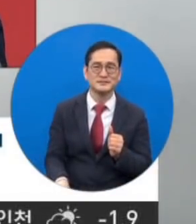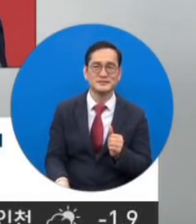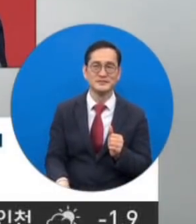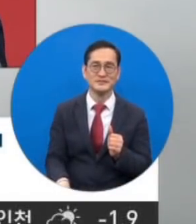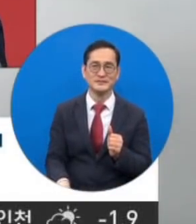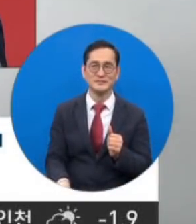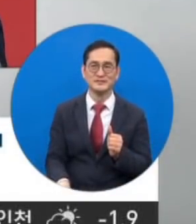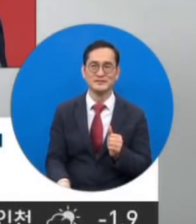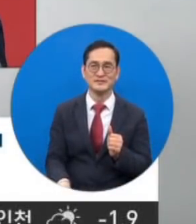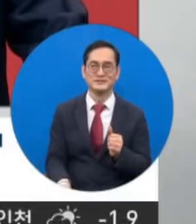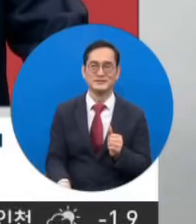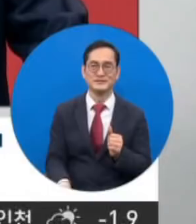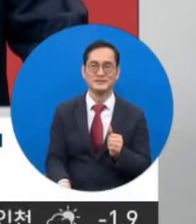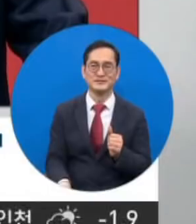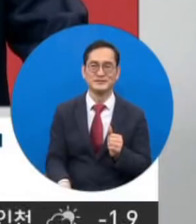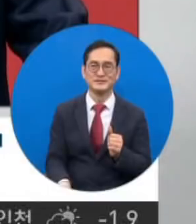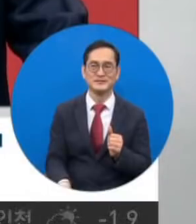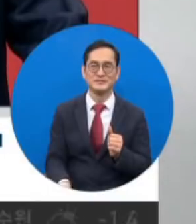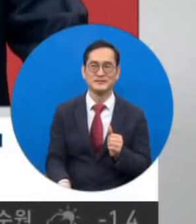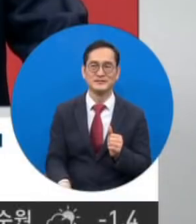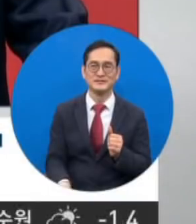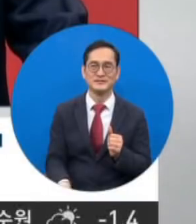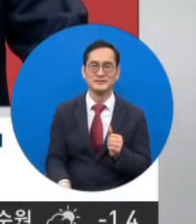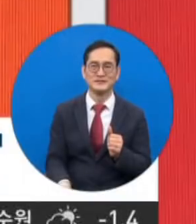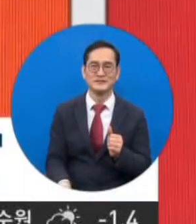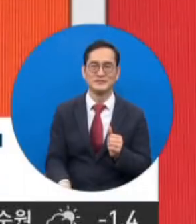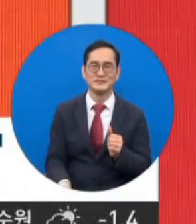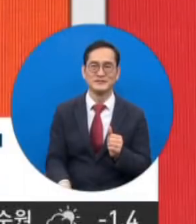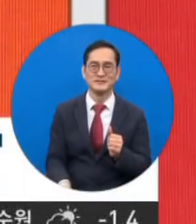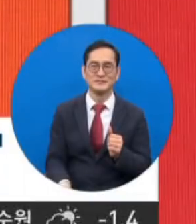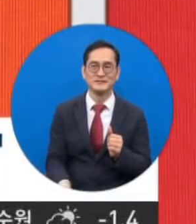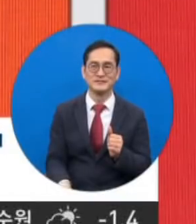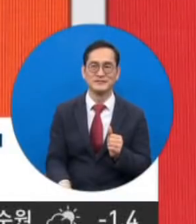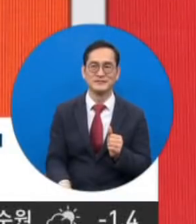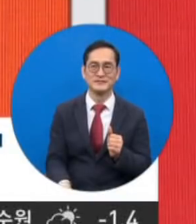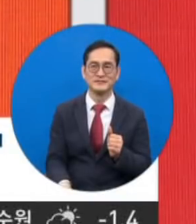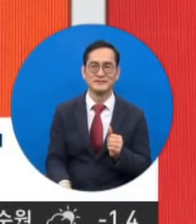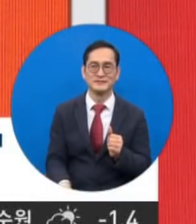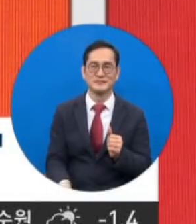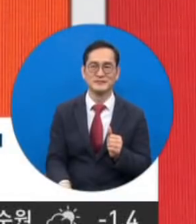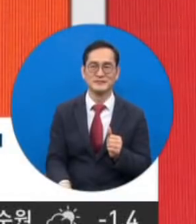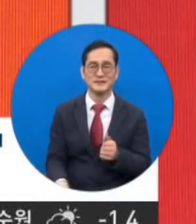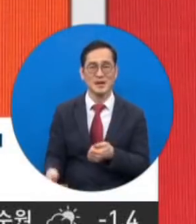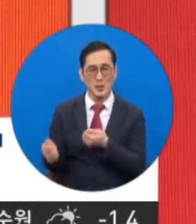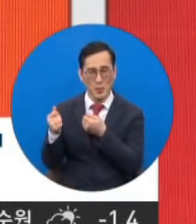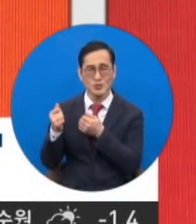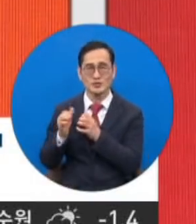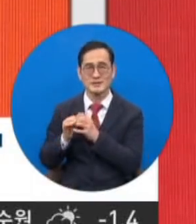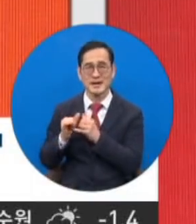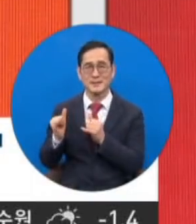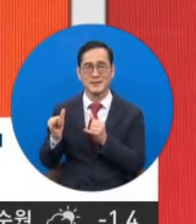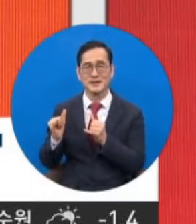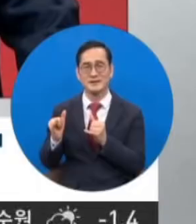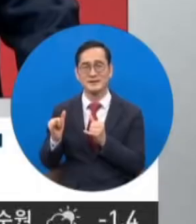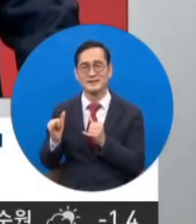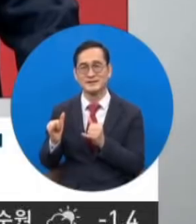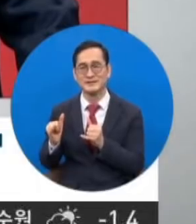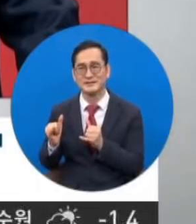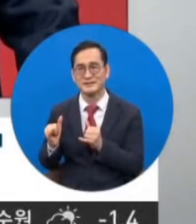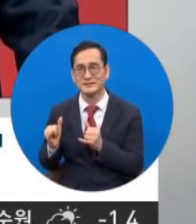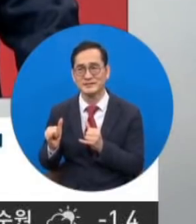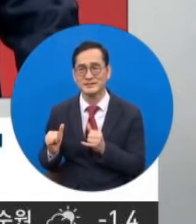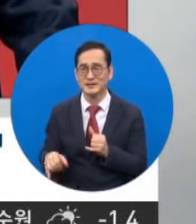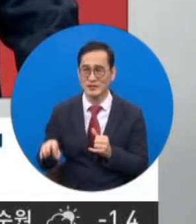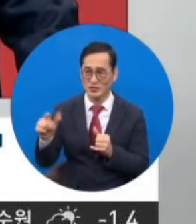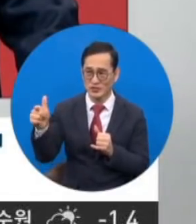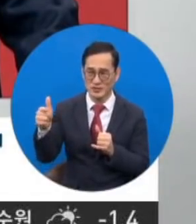저렇게 고개를 절레절레 흔들고 하는 모습들이 이제 보수 유권자들 입장에서 보면 아예 지금 윤석열 후보에 대해서